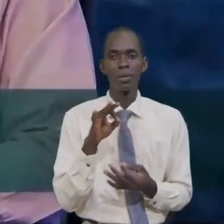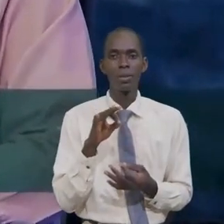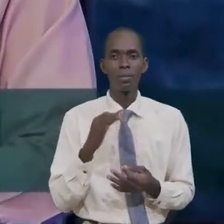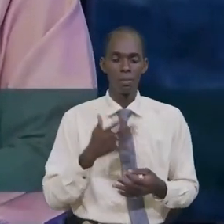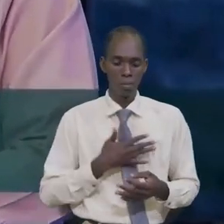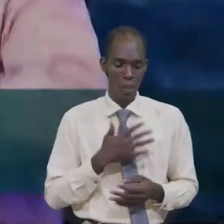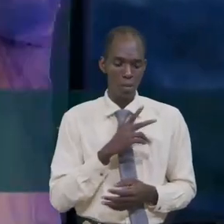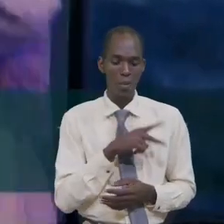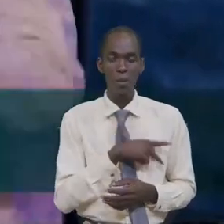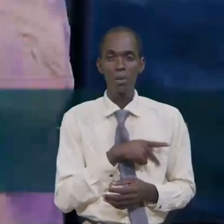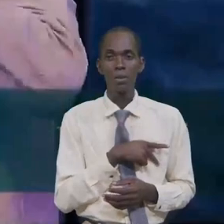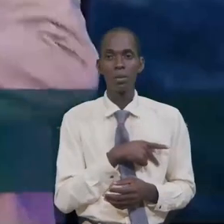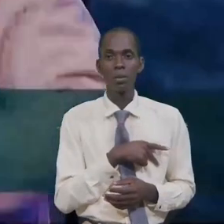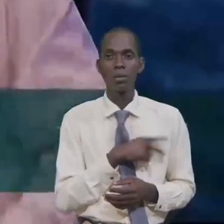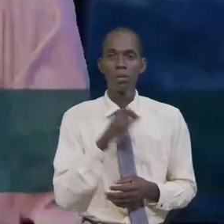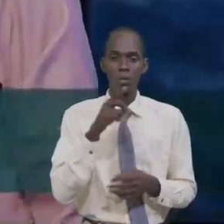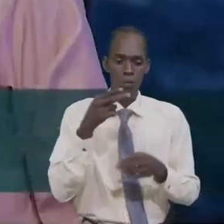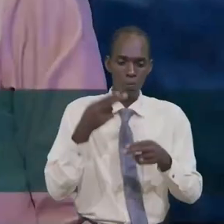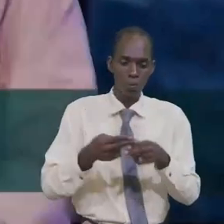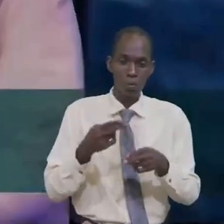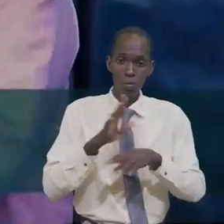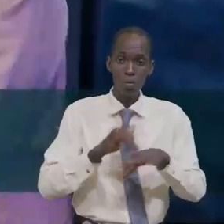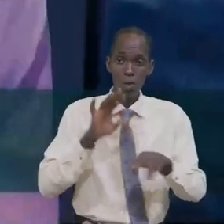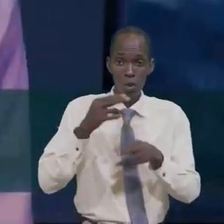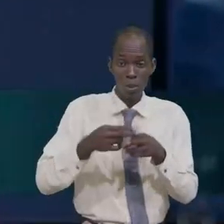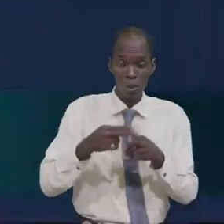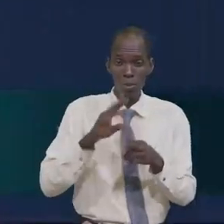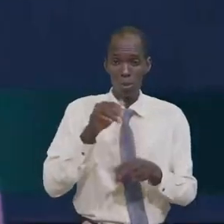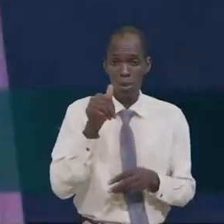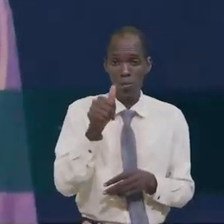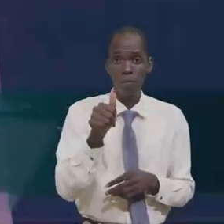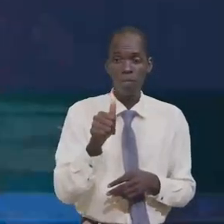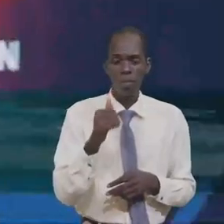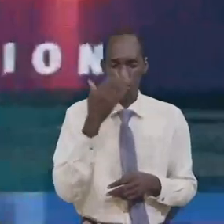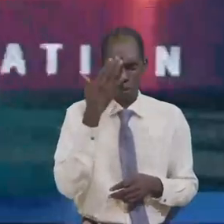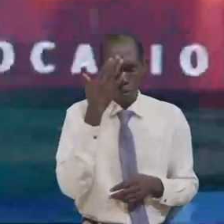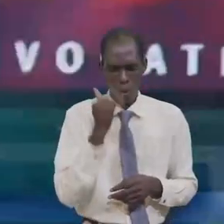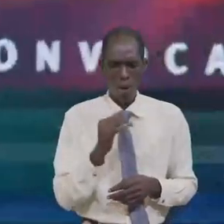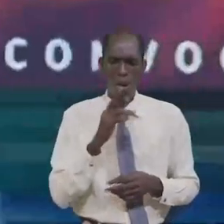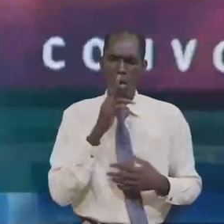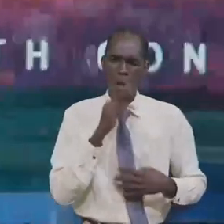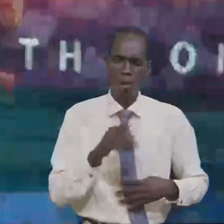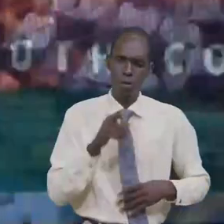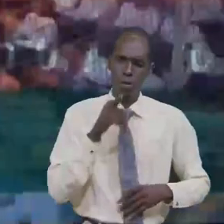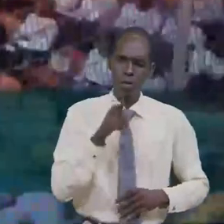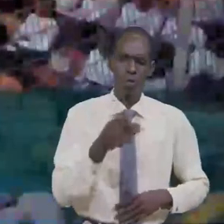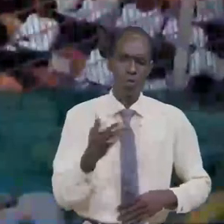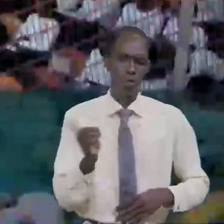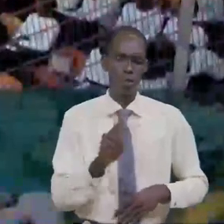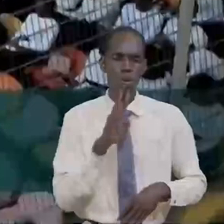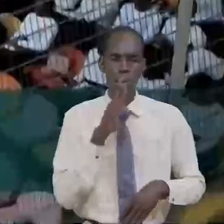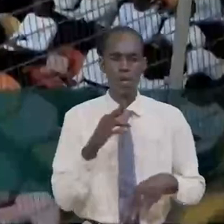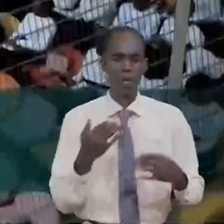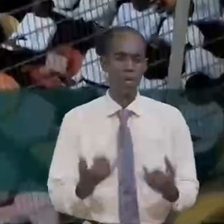tu mentionnes ton nom à toi-même pourquoi es-tu là où tu es est-ce que tu vas